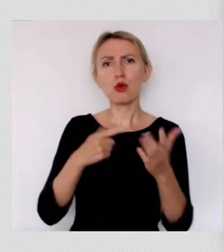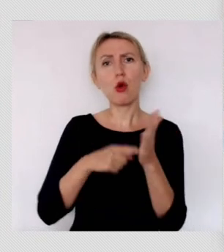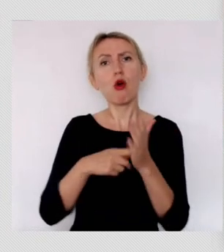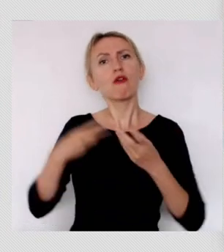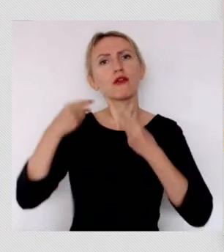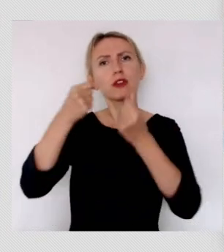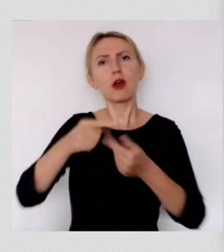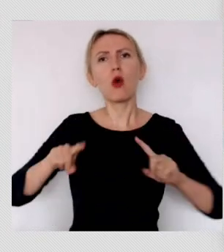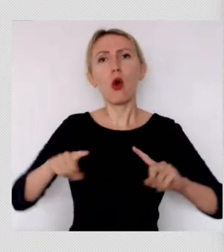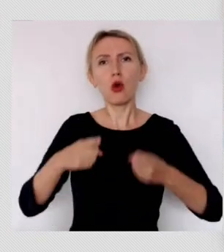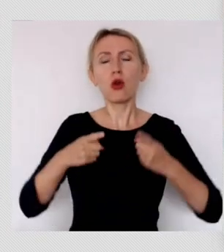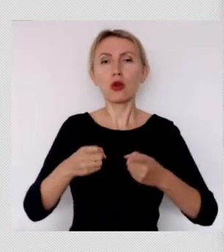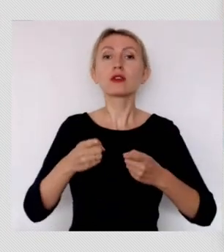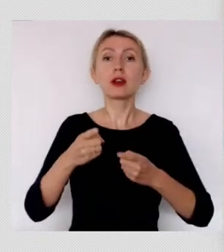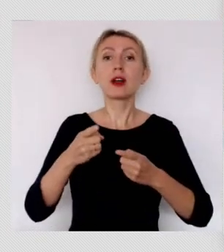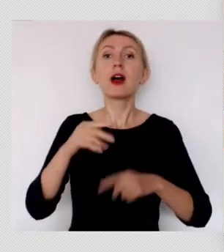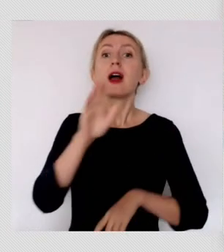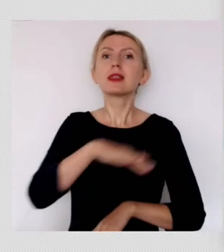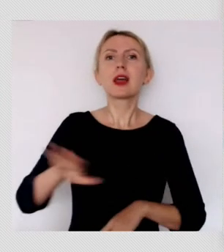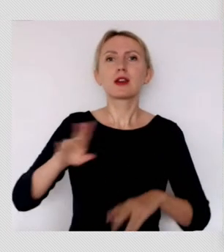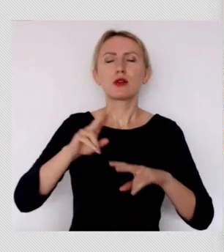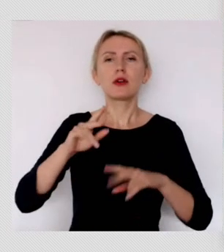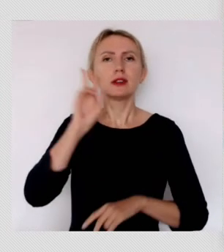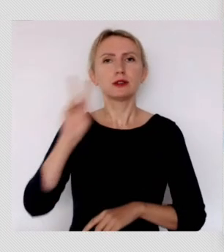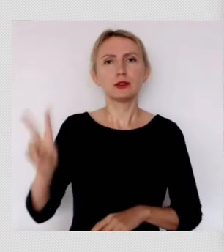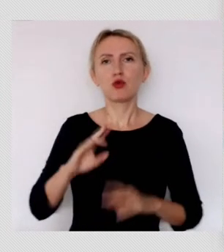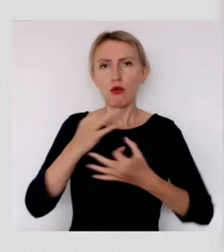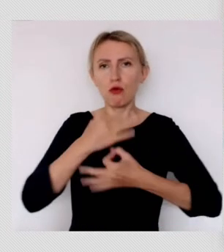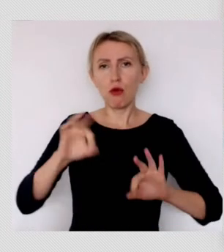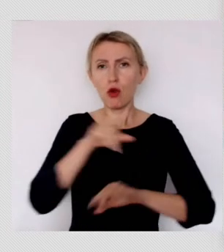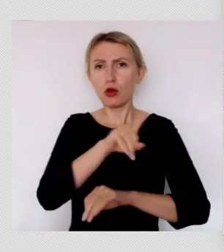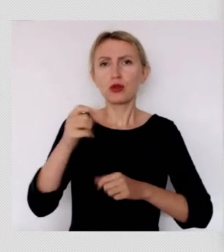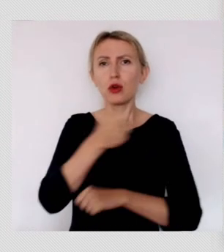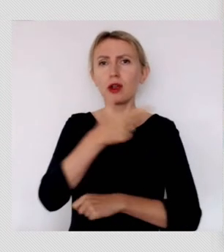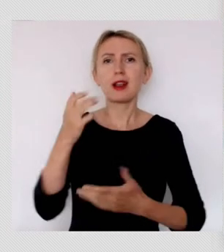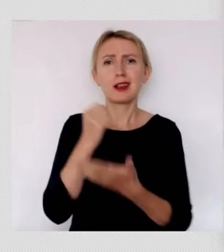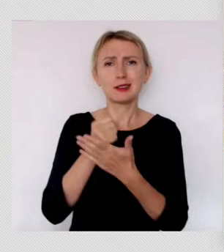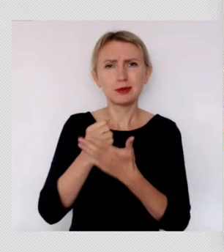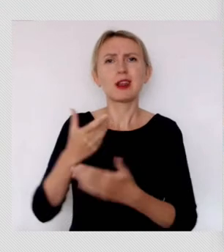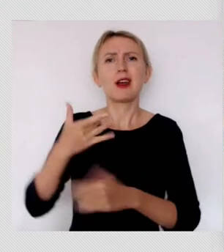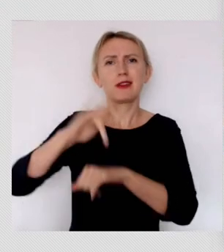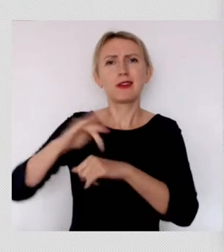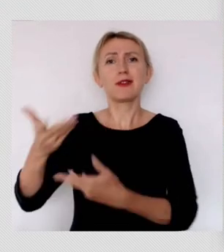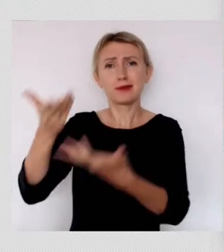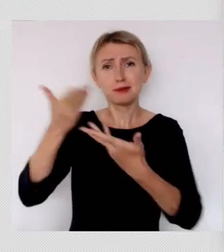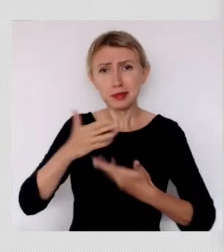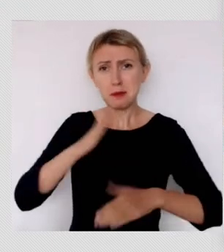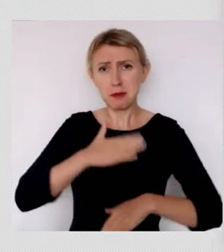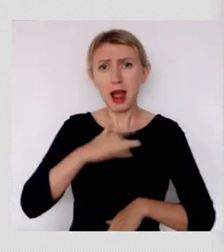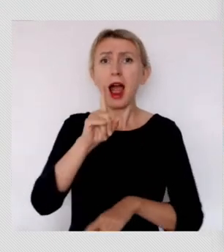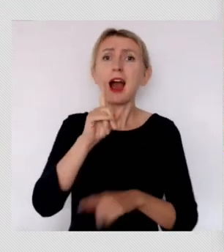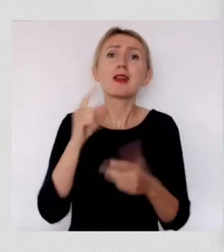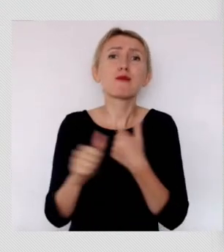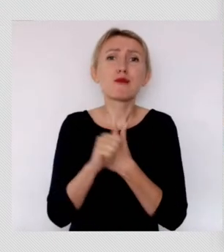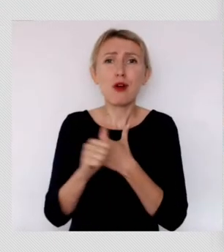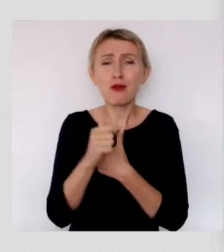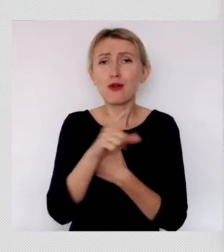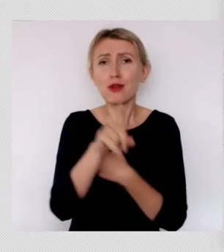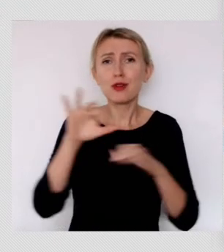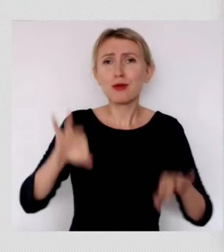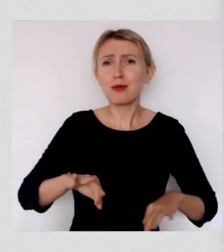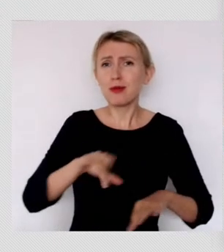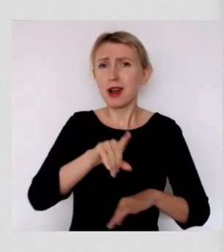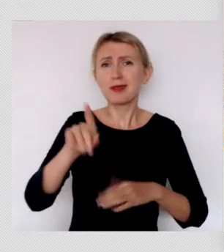finansowania organizacji przez Narodowy Instytut Wolności i stamtąd pewne rzeczy nam wynikają, ale teraz na skutek pana